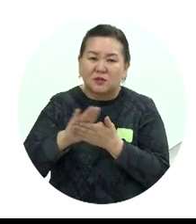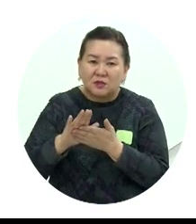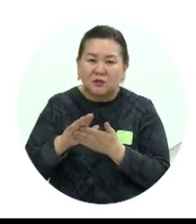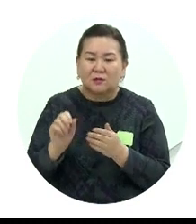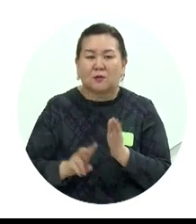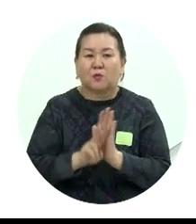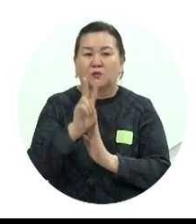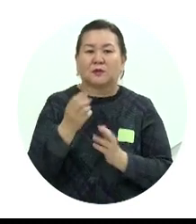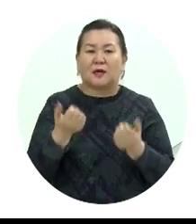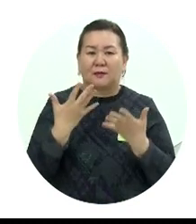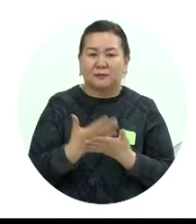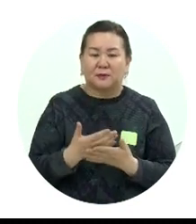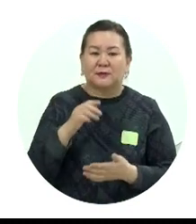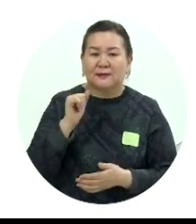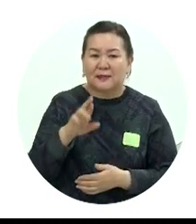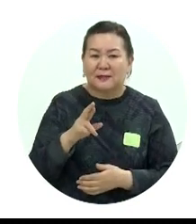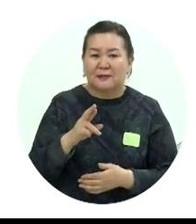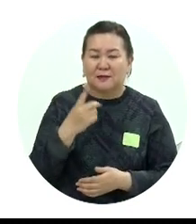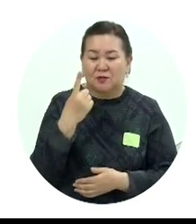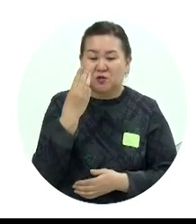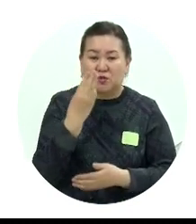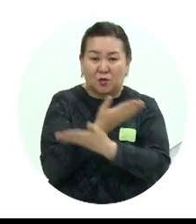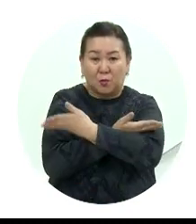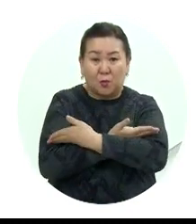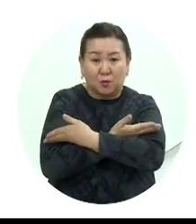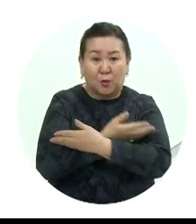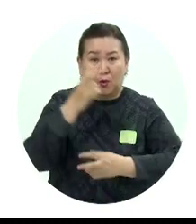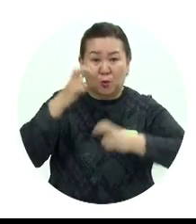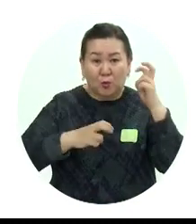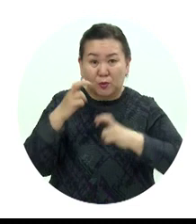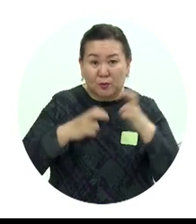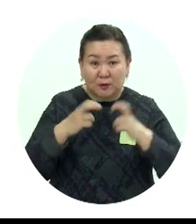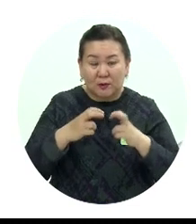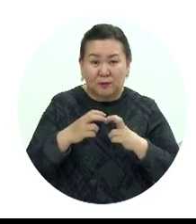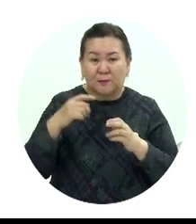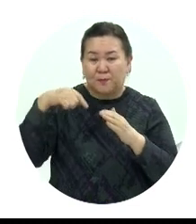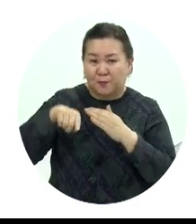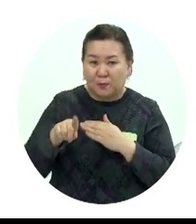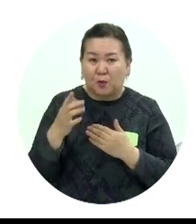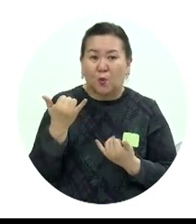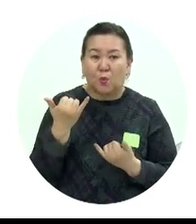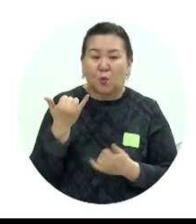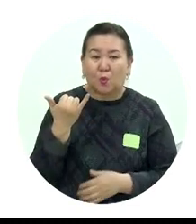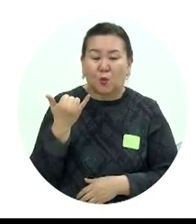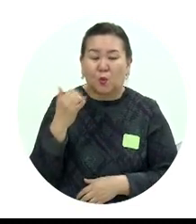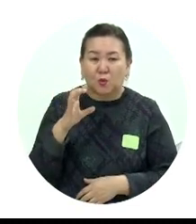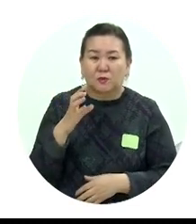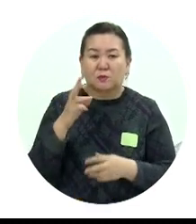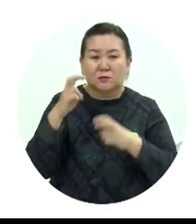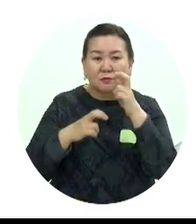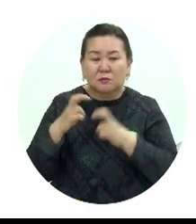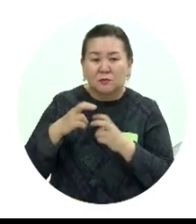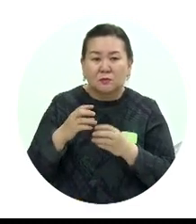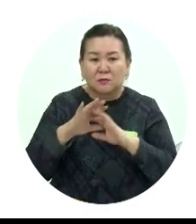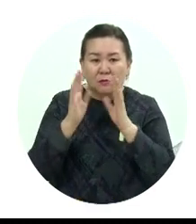томьёо гаргаж ирсэн. За өөрөөр хэлбэл саяны нэг ширхэг бодволкийг үйлдвэрлэхэд за түүний одоо үйлдвэрлэх